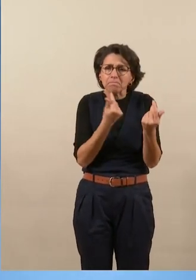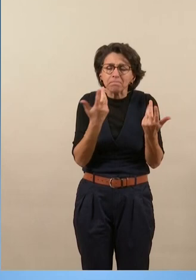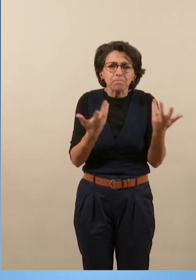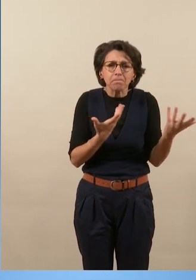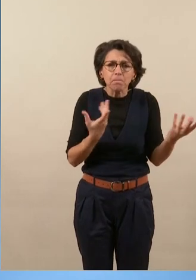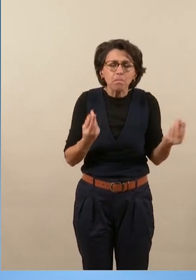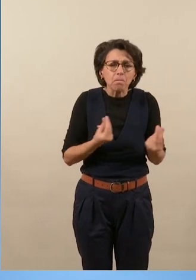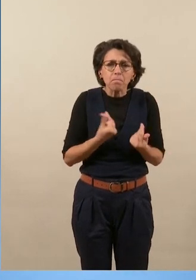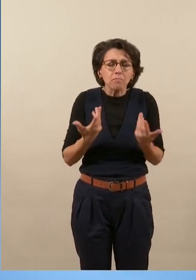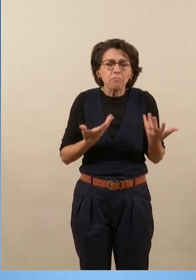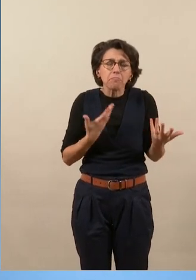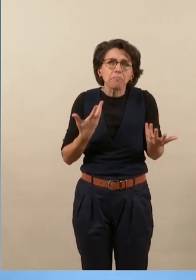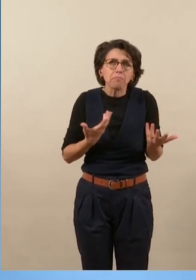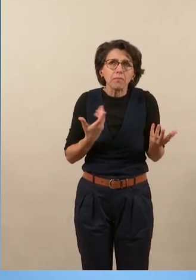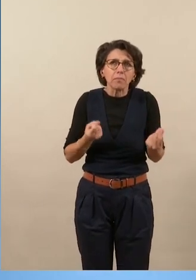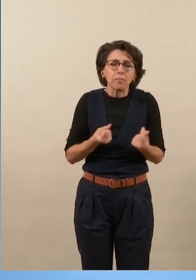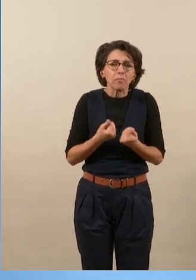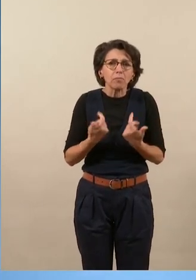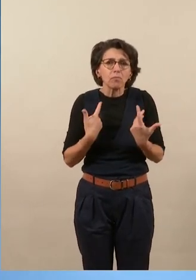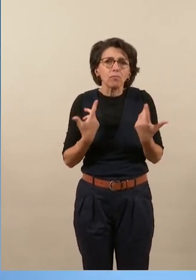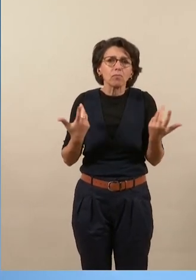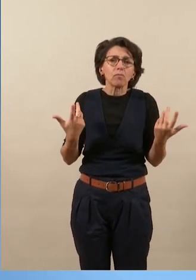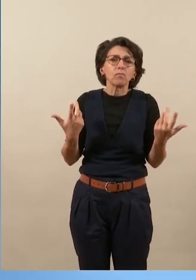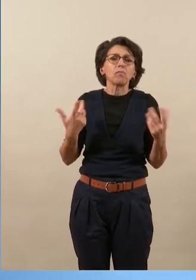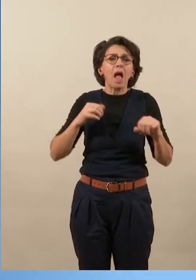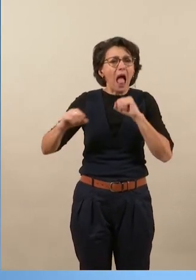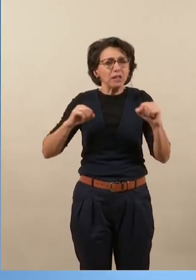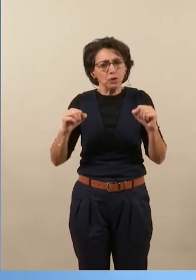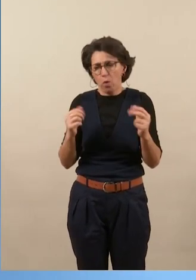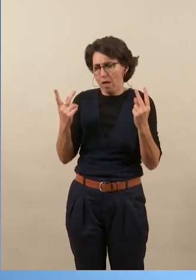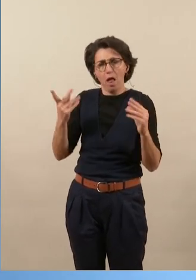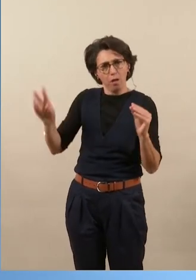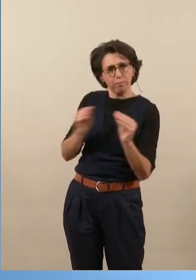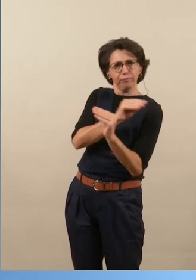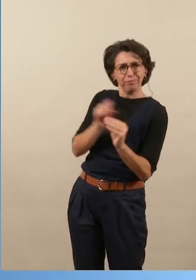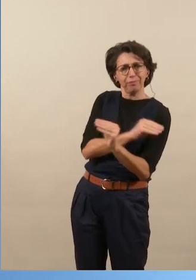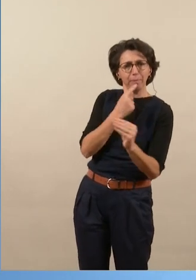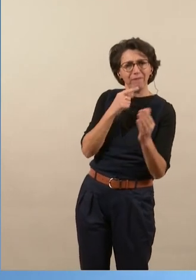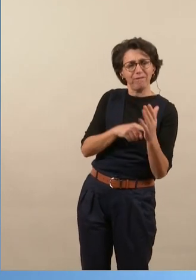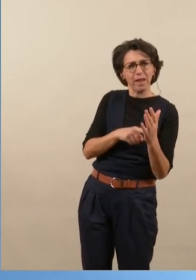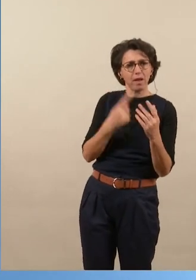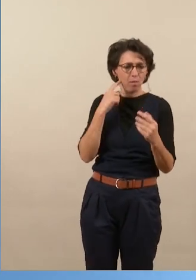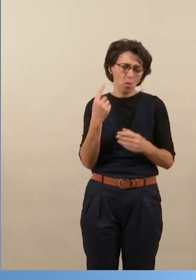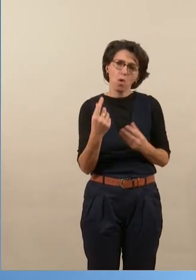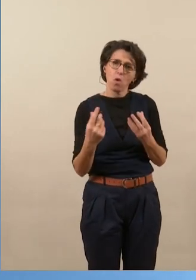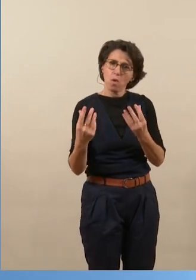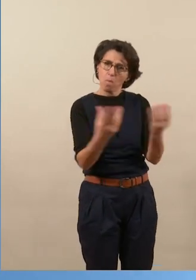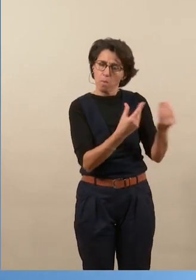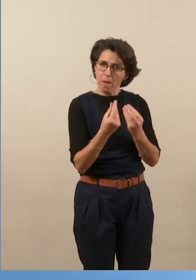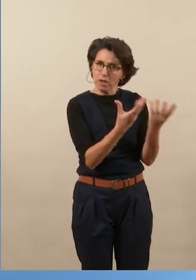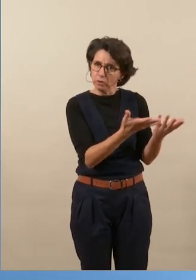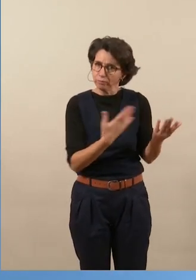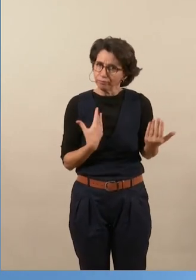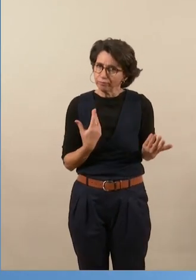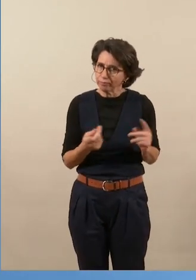qu'on souhaiterait qu'on aurait souhaité mettre un peu plus en VUR les actions qui le méritent et qui méritent surtout à la population de notre